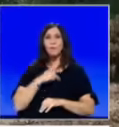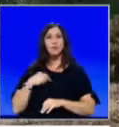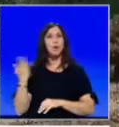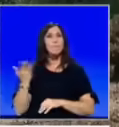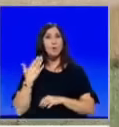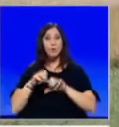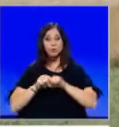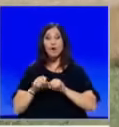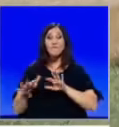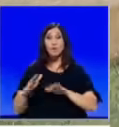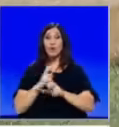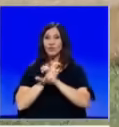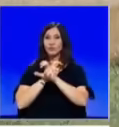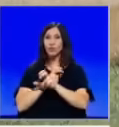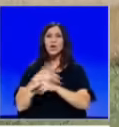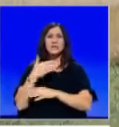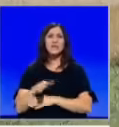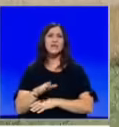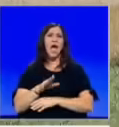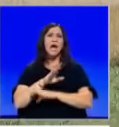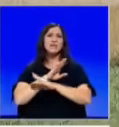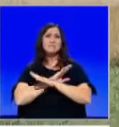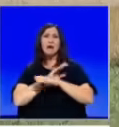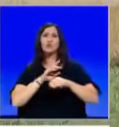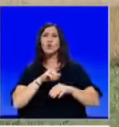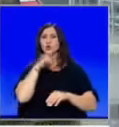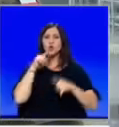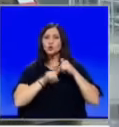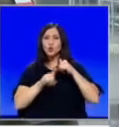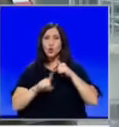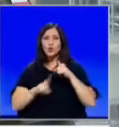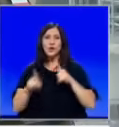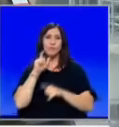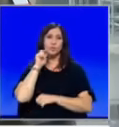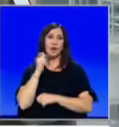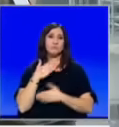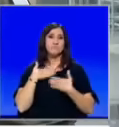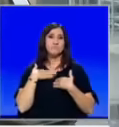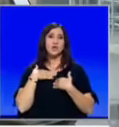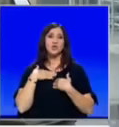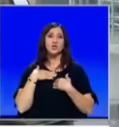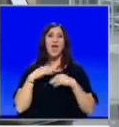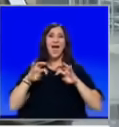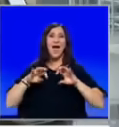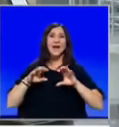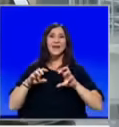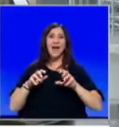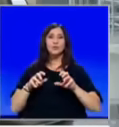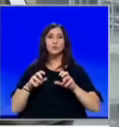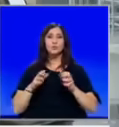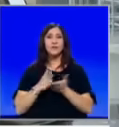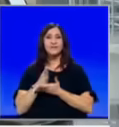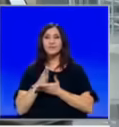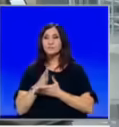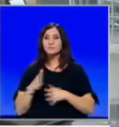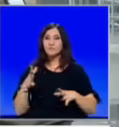е било нарушено вероятно от дрон след смъртоносните руски удари по Украина. Нашите радиолокационни средства засякоха в